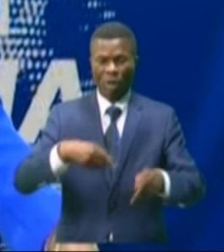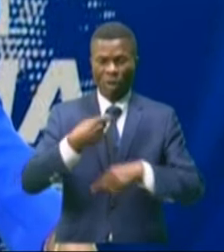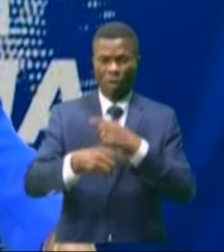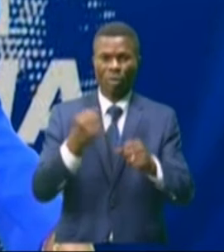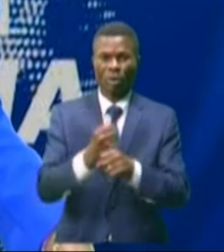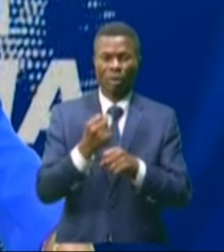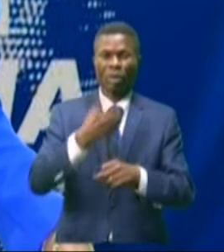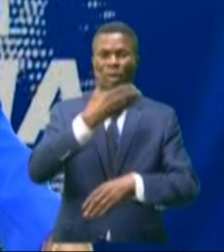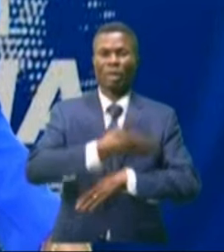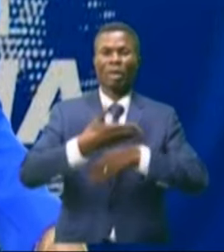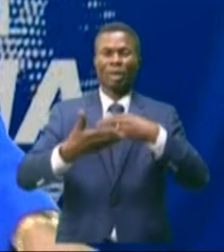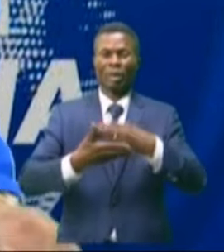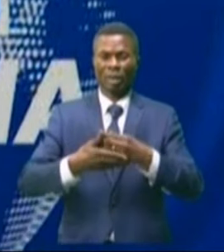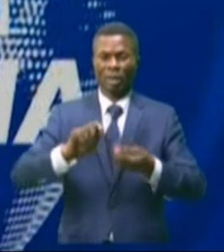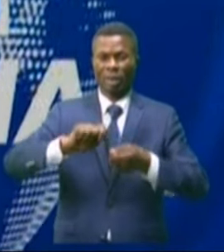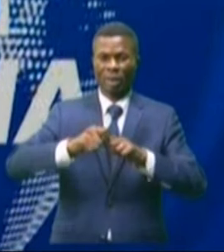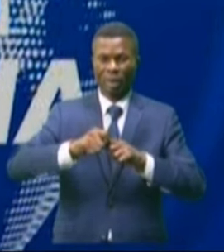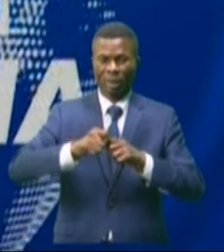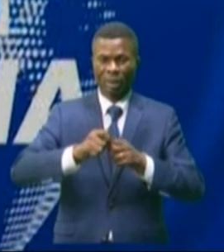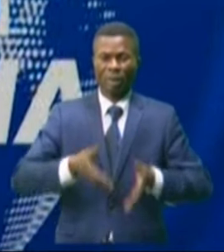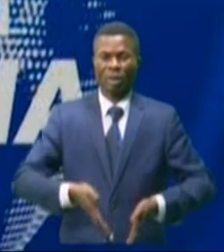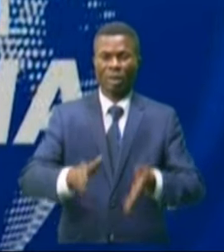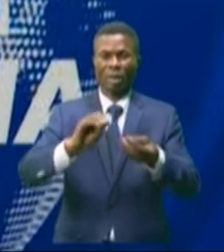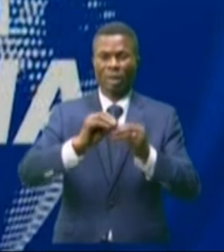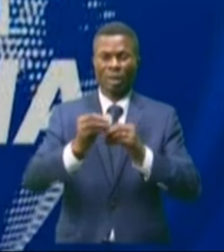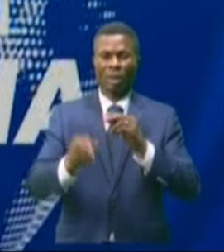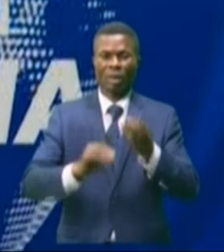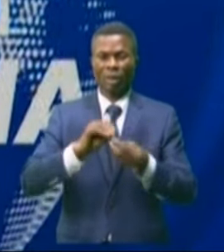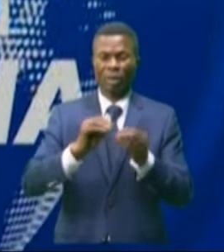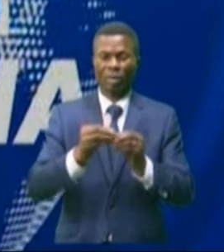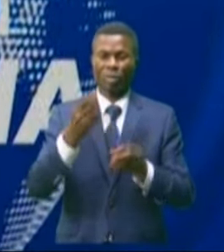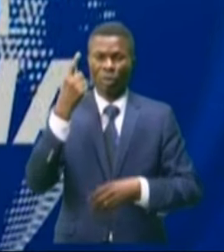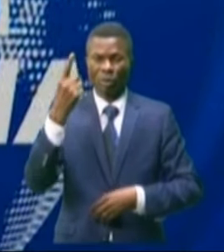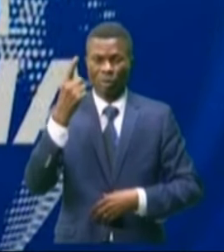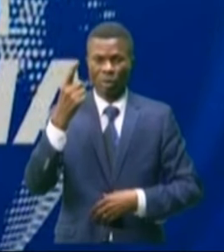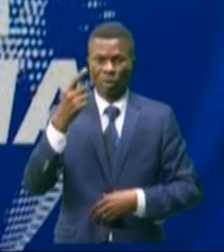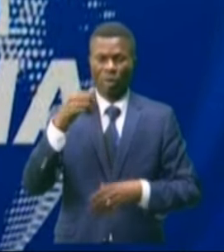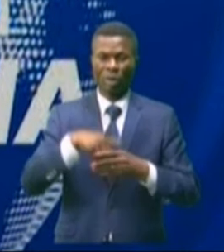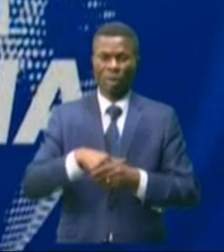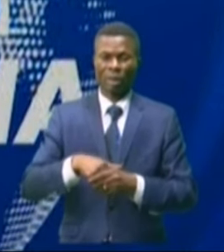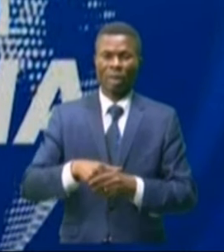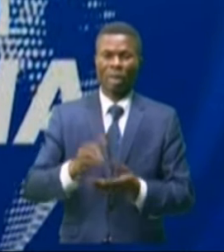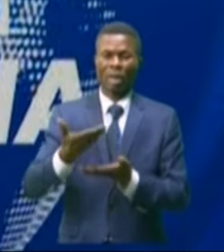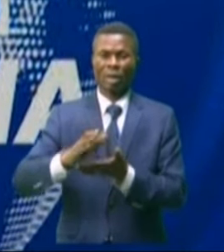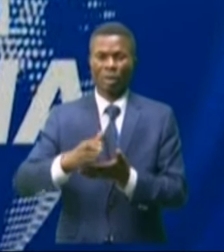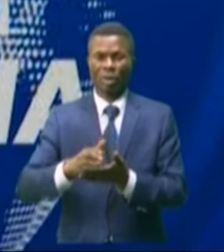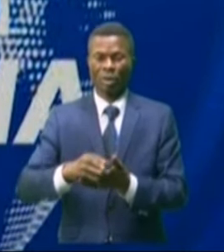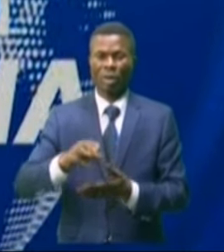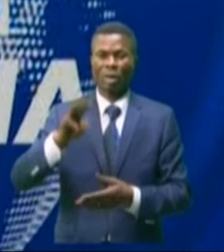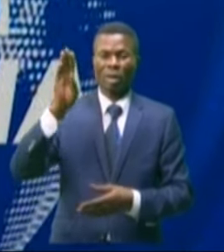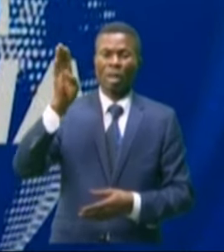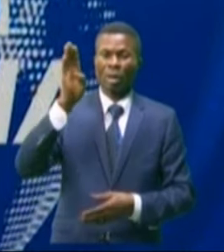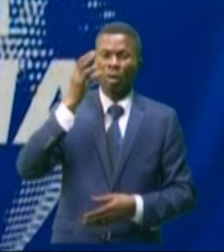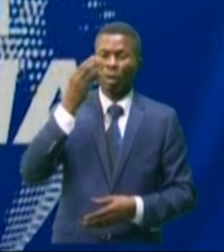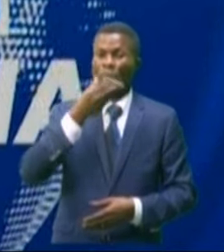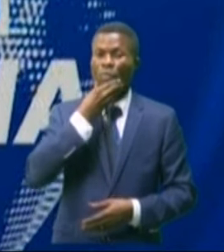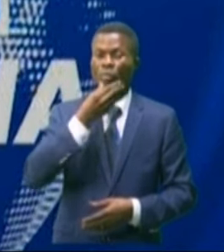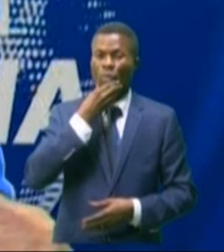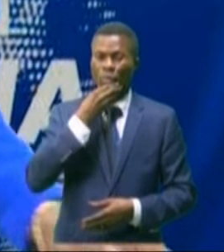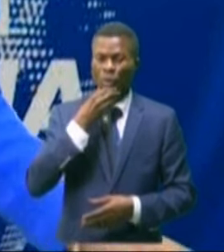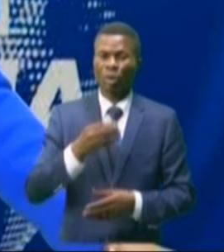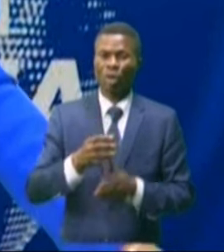de construction et de réhabilitation de la route nationale numéro 1 dans sa section Ngumba-Mbujimayi, longue de